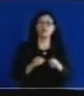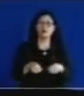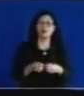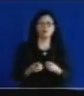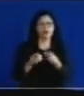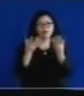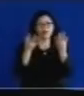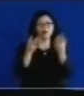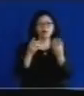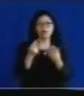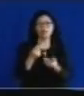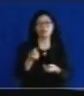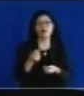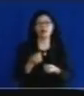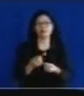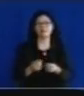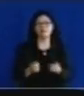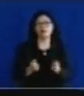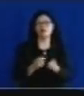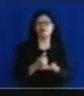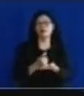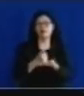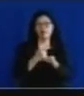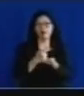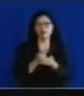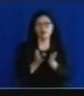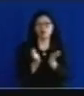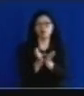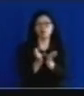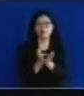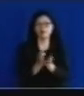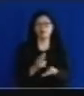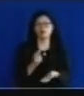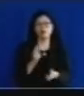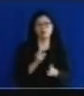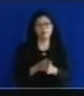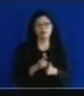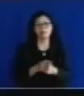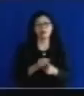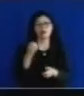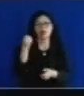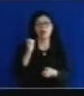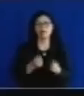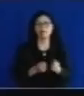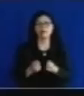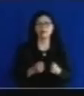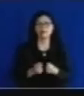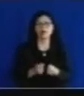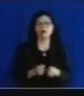yang berkaitan dengan pelayanan publik yang ditetapkan oleh pemerintah. Menurut